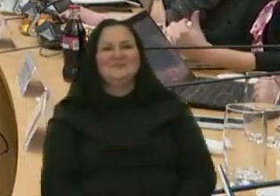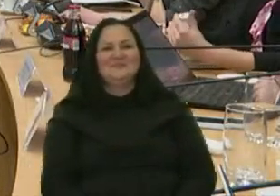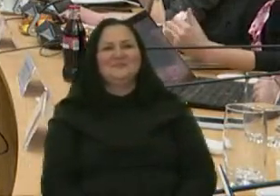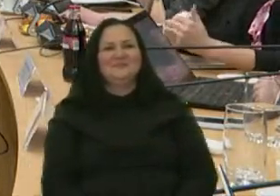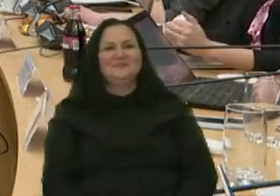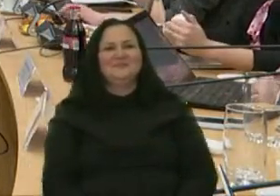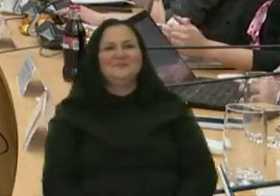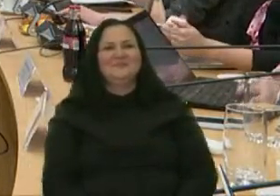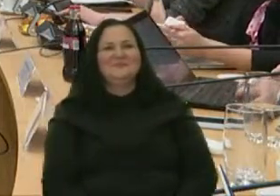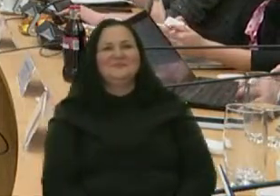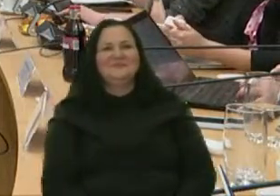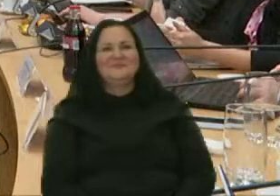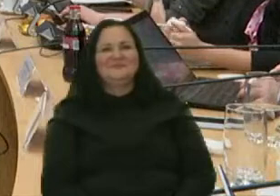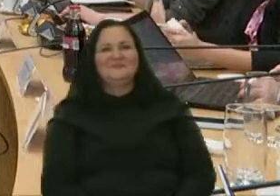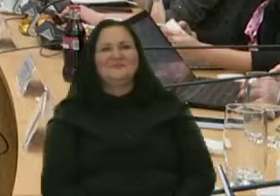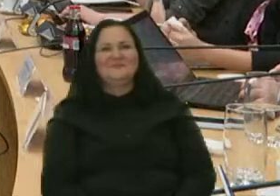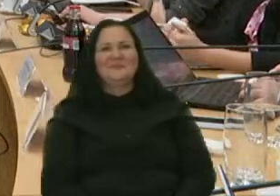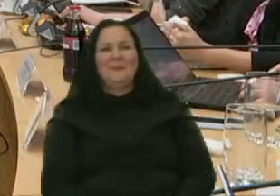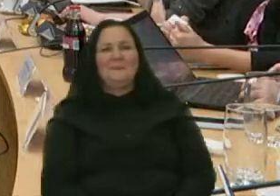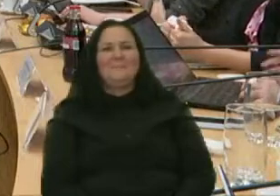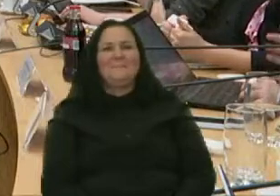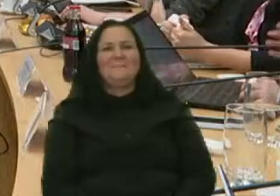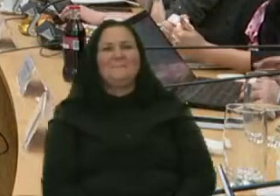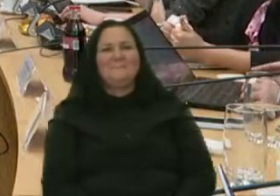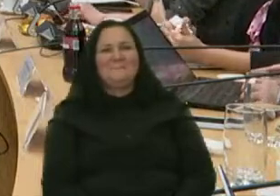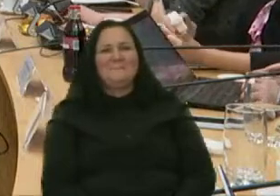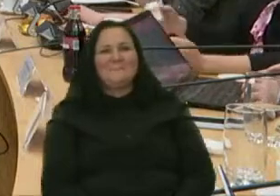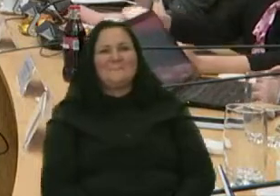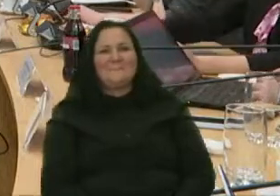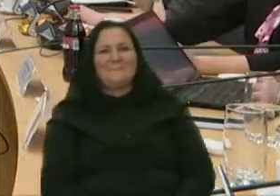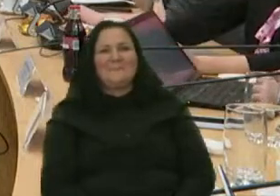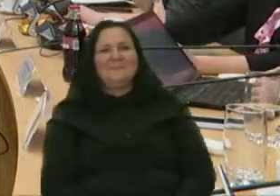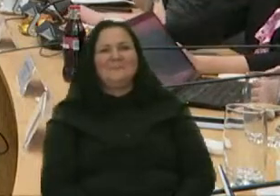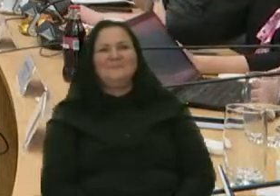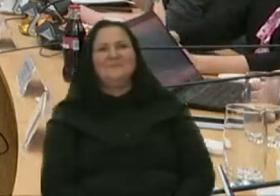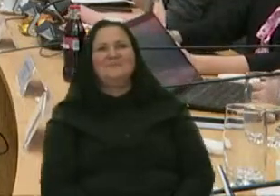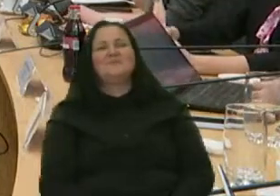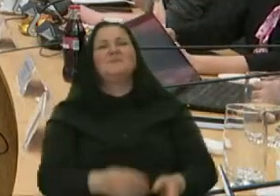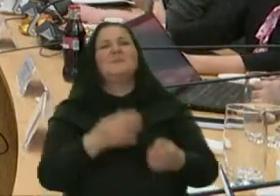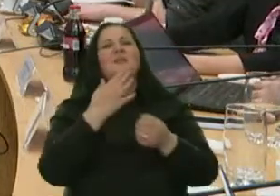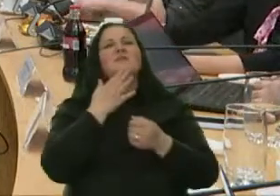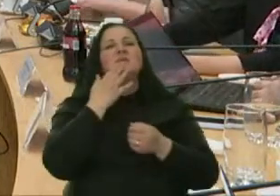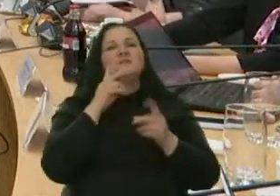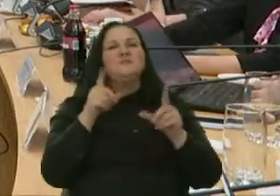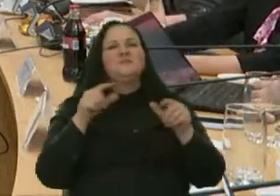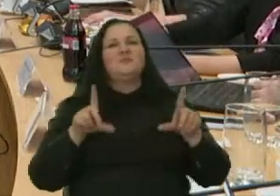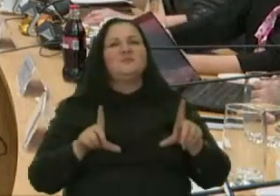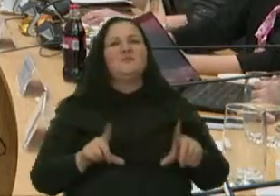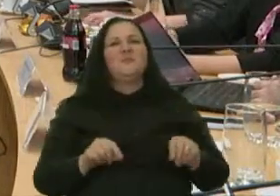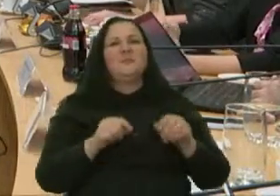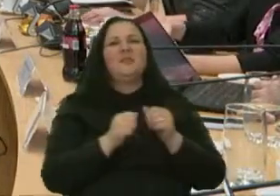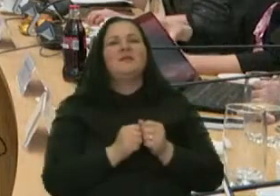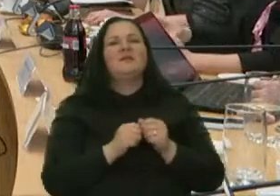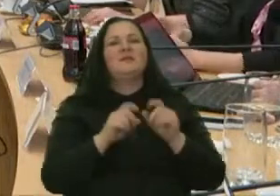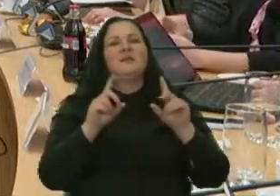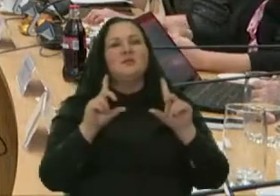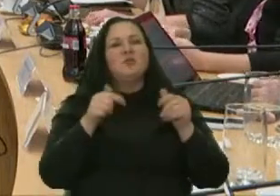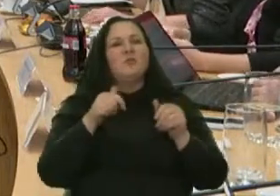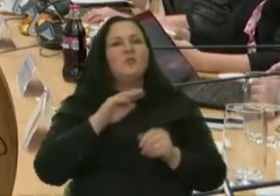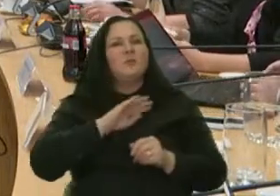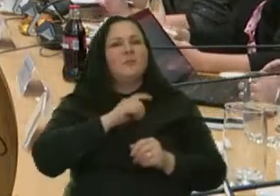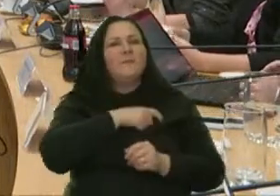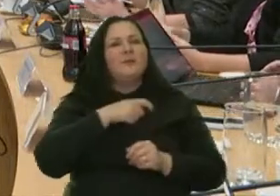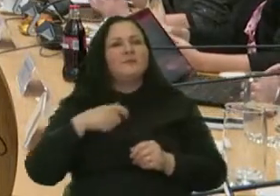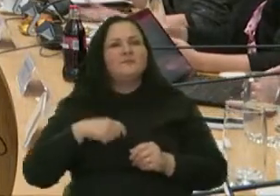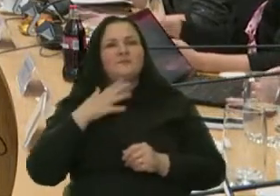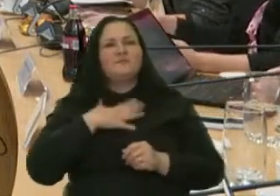Mulțumesc vă rog doamna consilier Oană aveți cuvântul mulțumesc Domnule președinte Domnule primar aș vrea